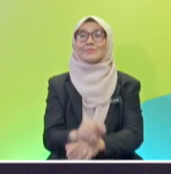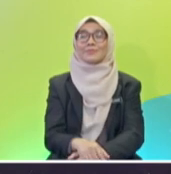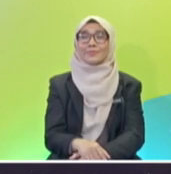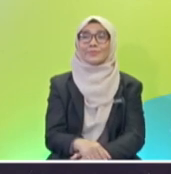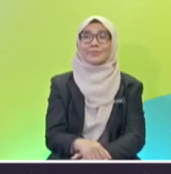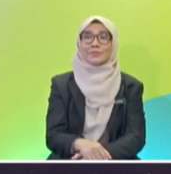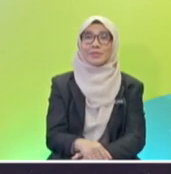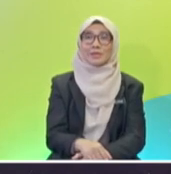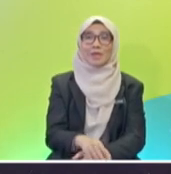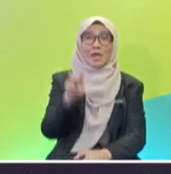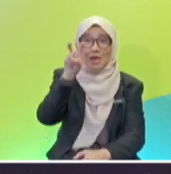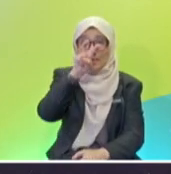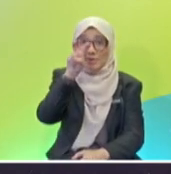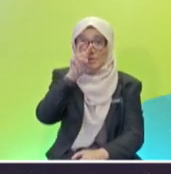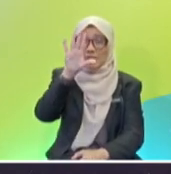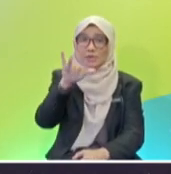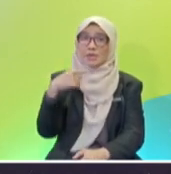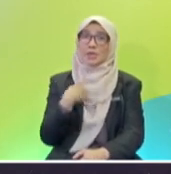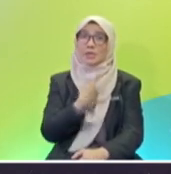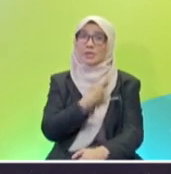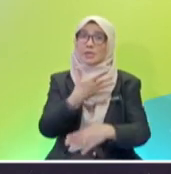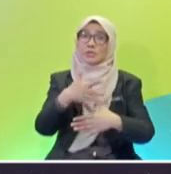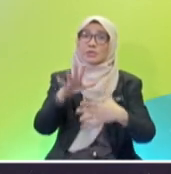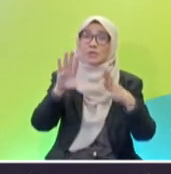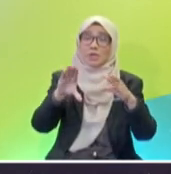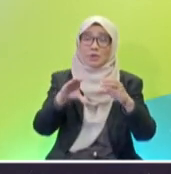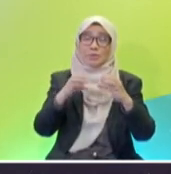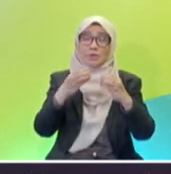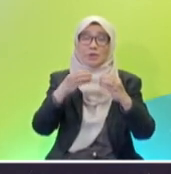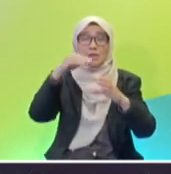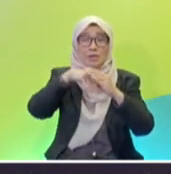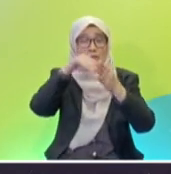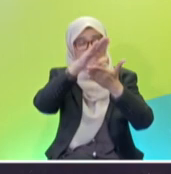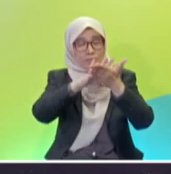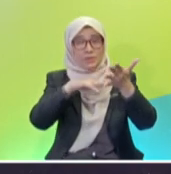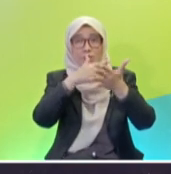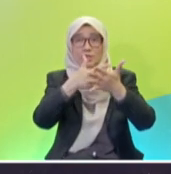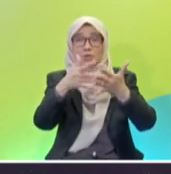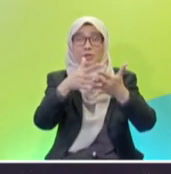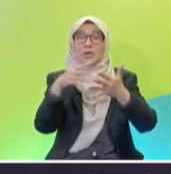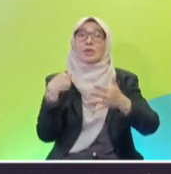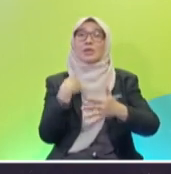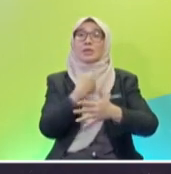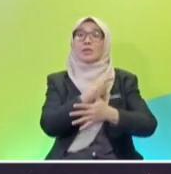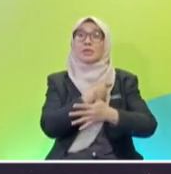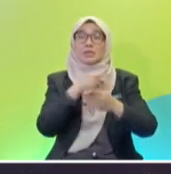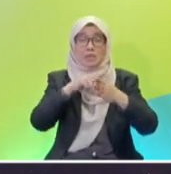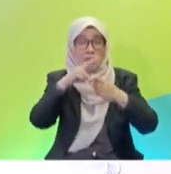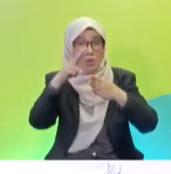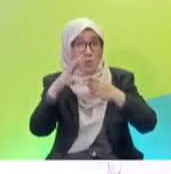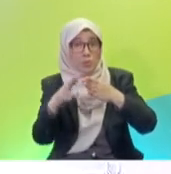hasil dari pemerhatian yang telah kita rekodkan dalam jadual pemerhatian ini, kita boleh rumuskan